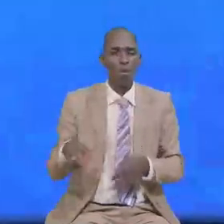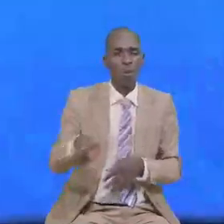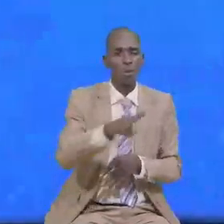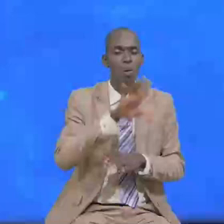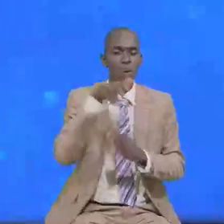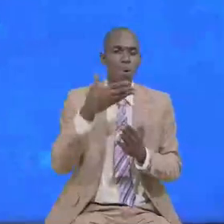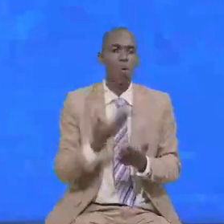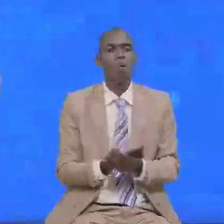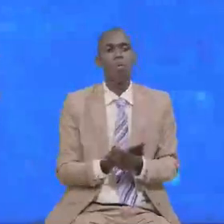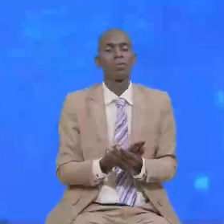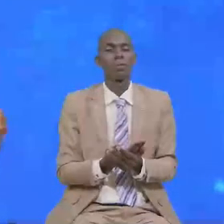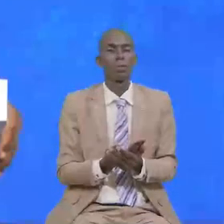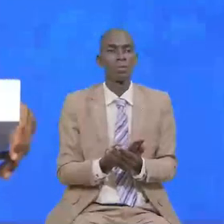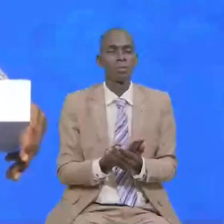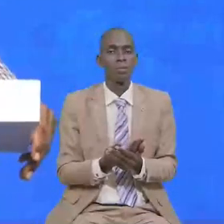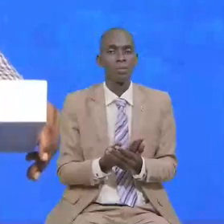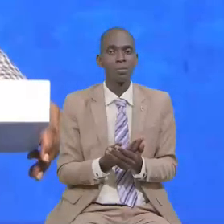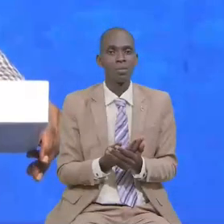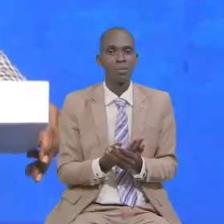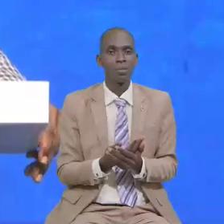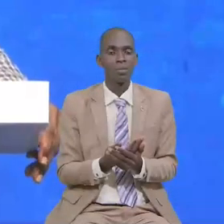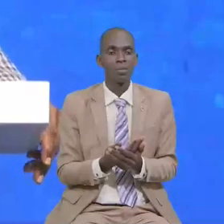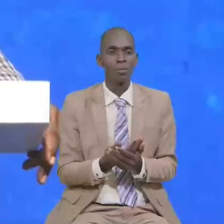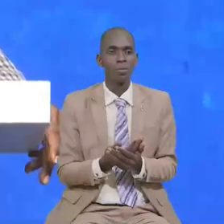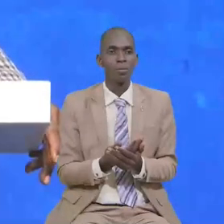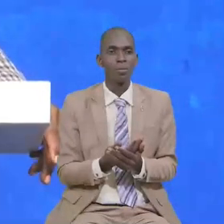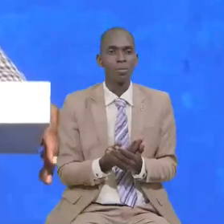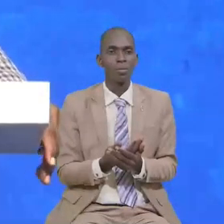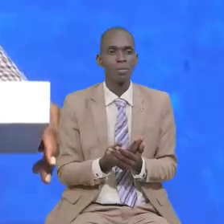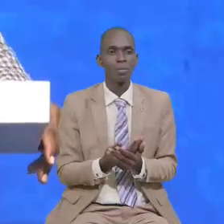en présence de tout le monde.